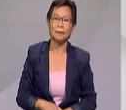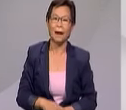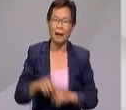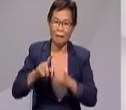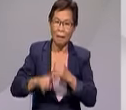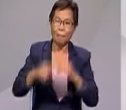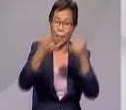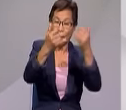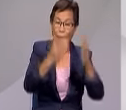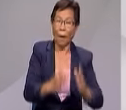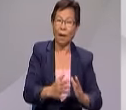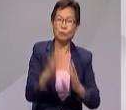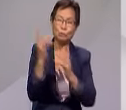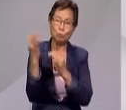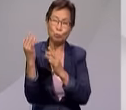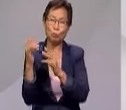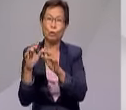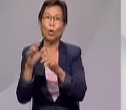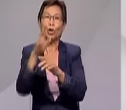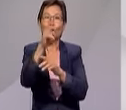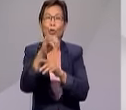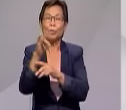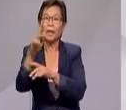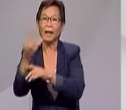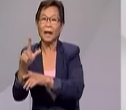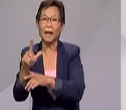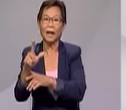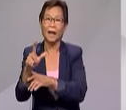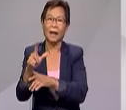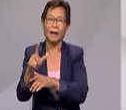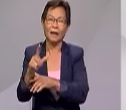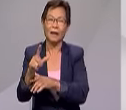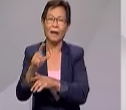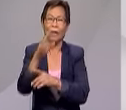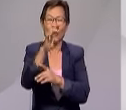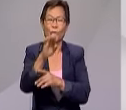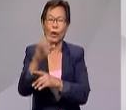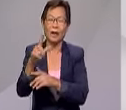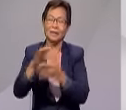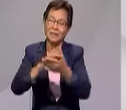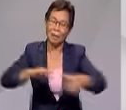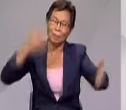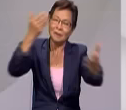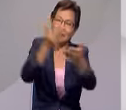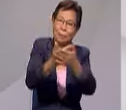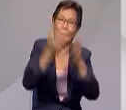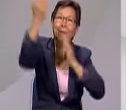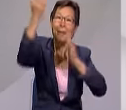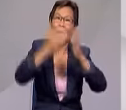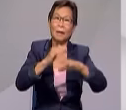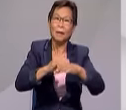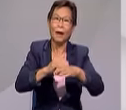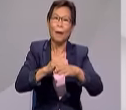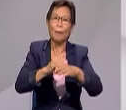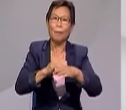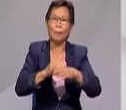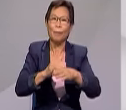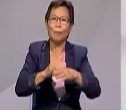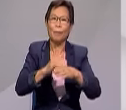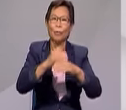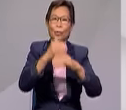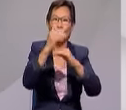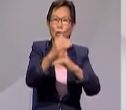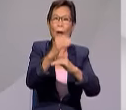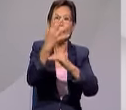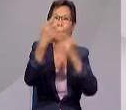Akhirnya bintang yang ditunggu-tunggu pasukan Uni KL Rul Bondovat selamat sampai di Malaysia dalam melengkapkan kuota 4 pemain